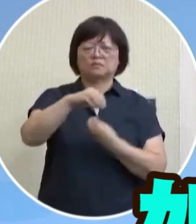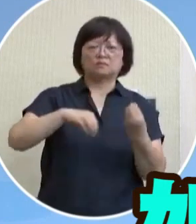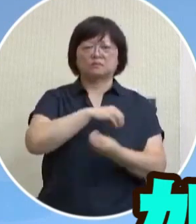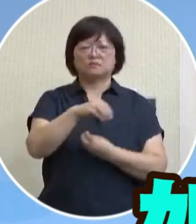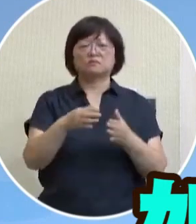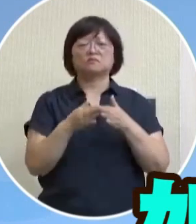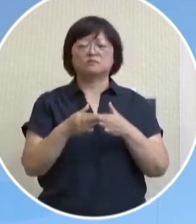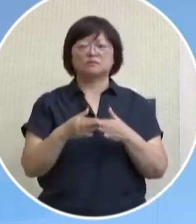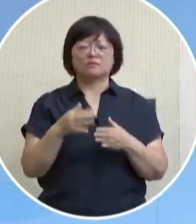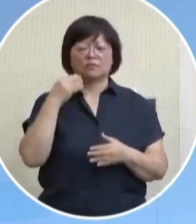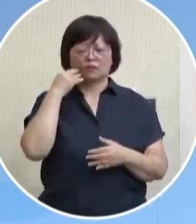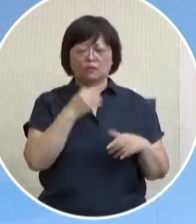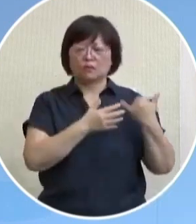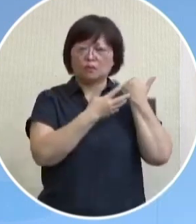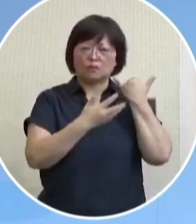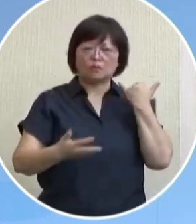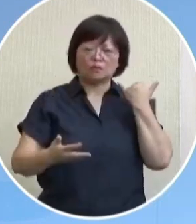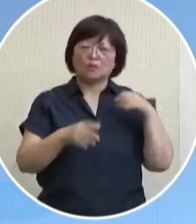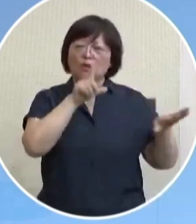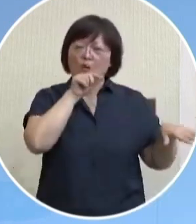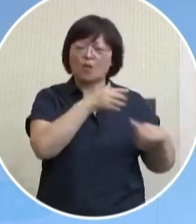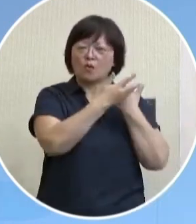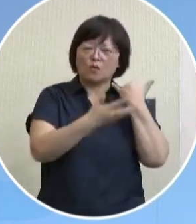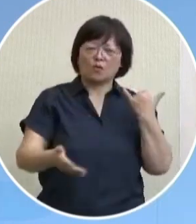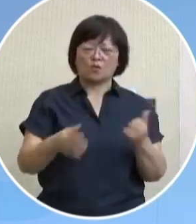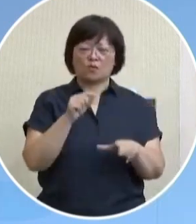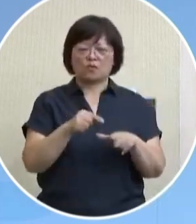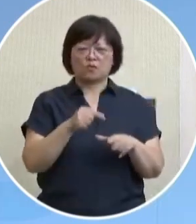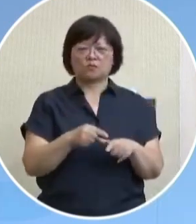工了，我想请问一下，